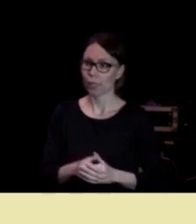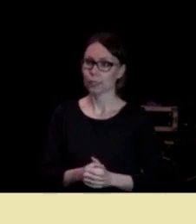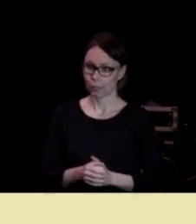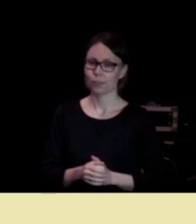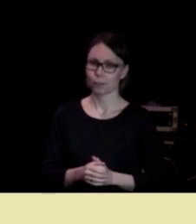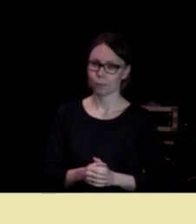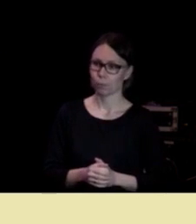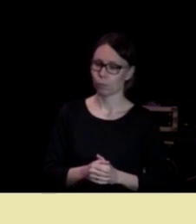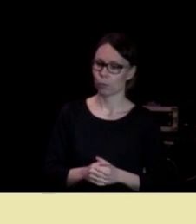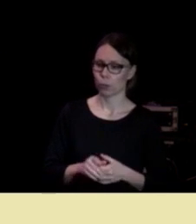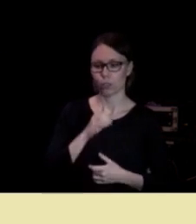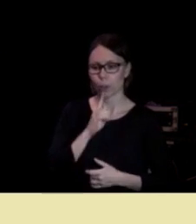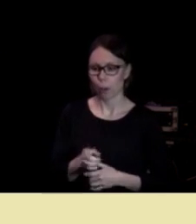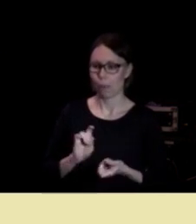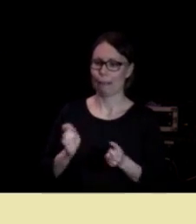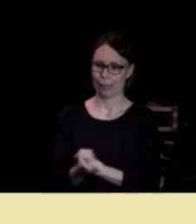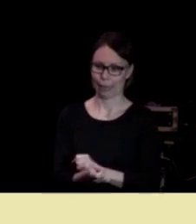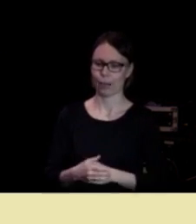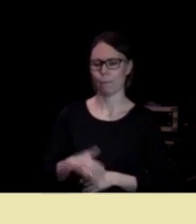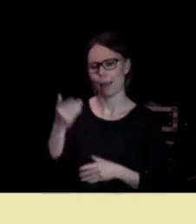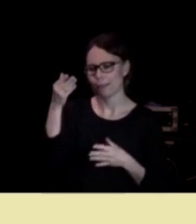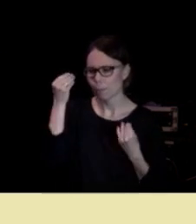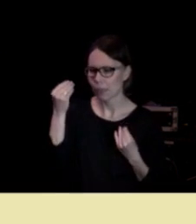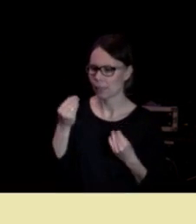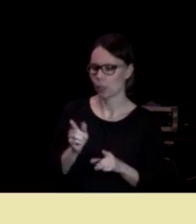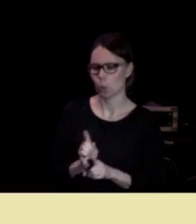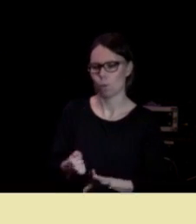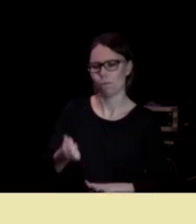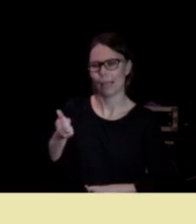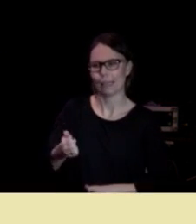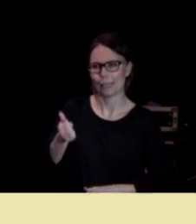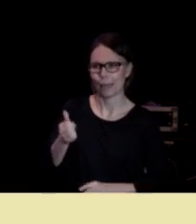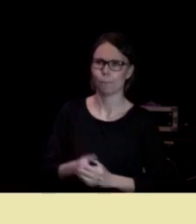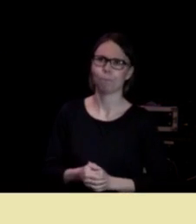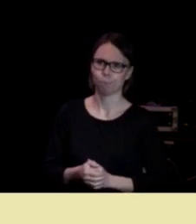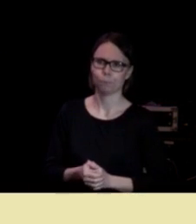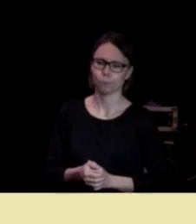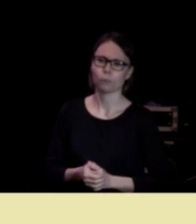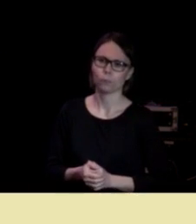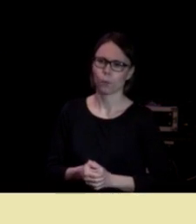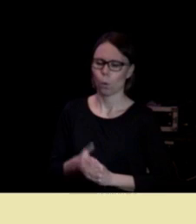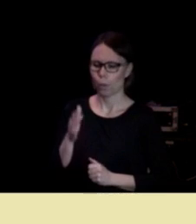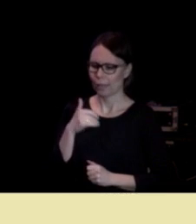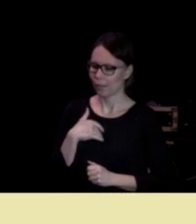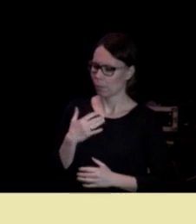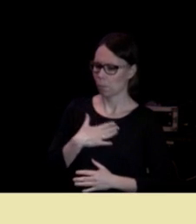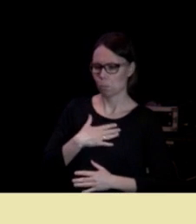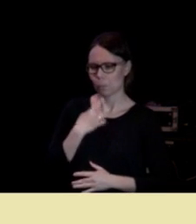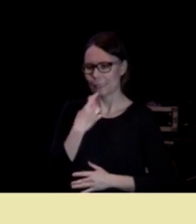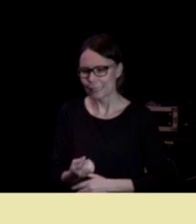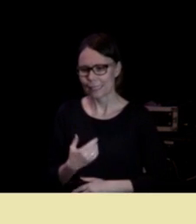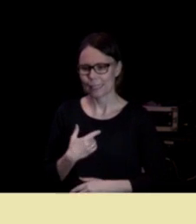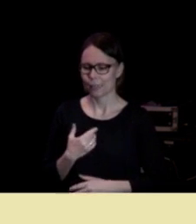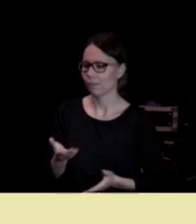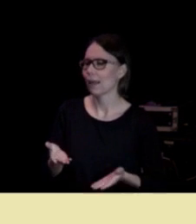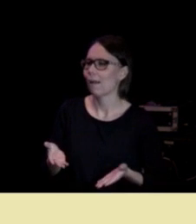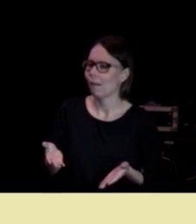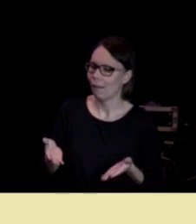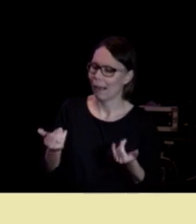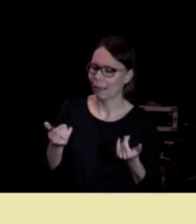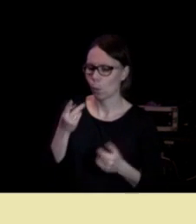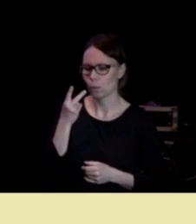skape endringer. Demens er jo også så viktig, og jeg tenkte kanskje jeg bare ville si det. Det er jo